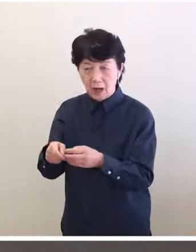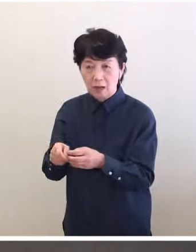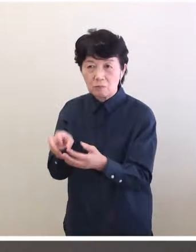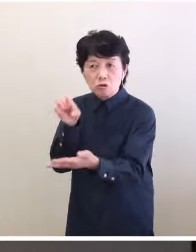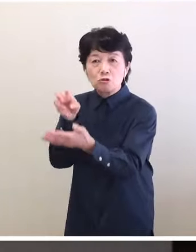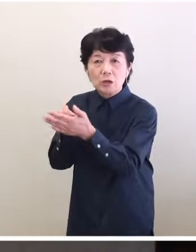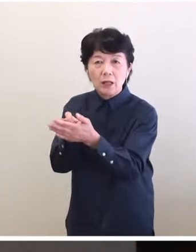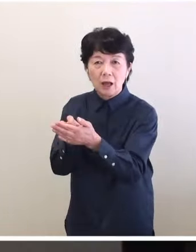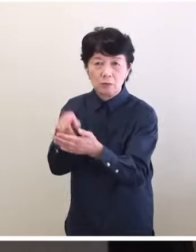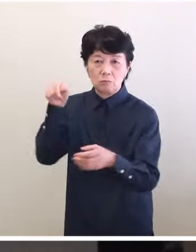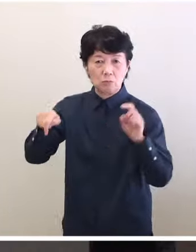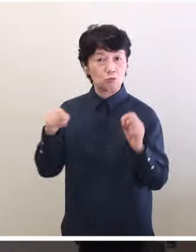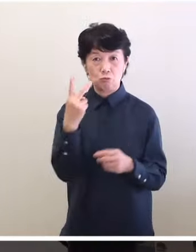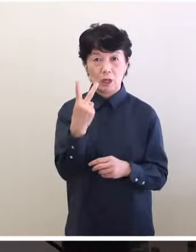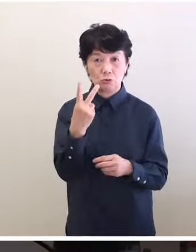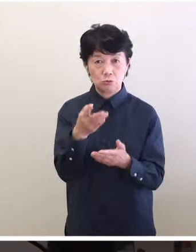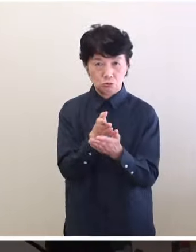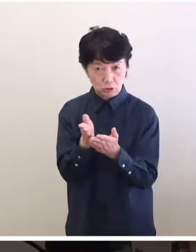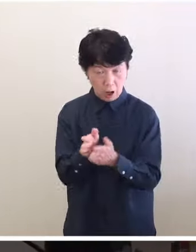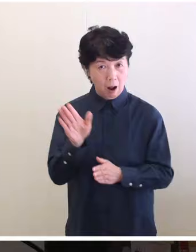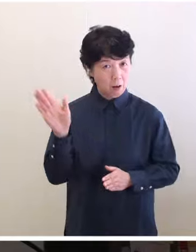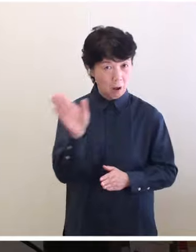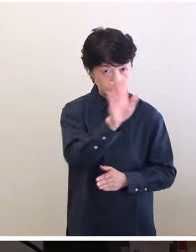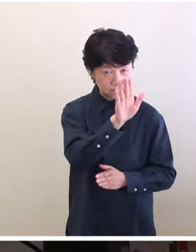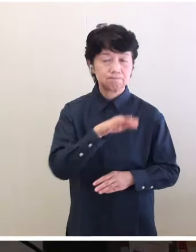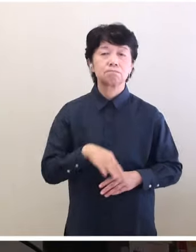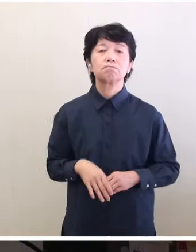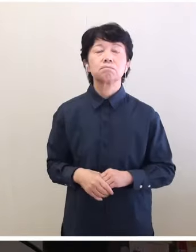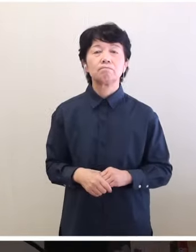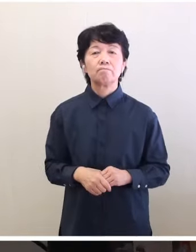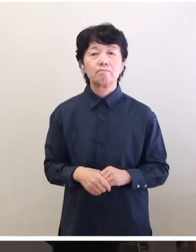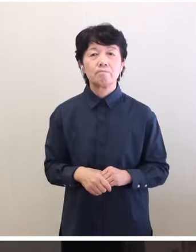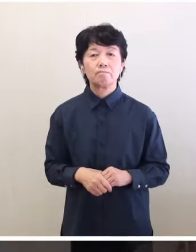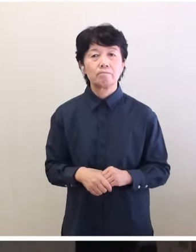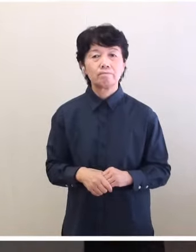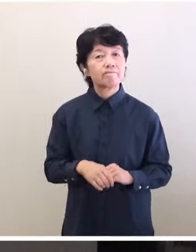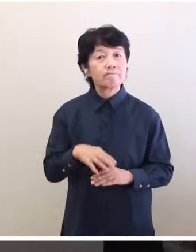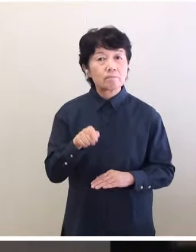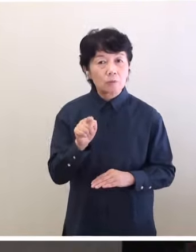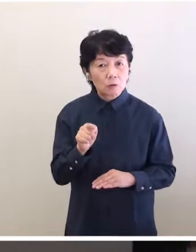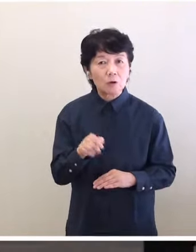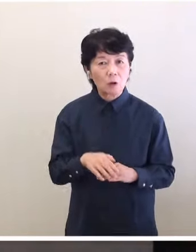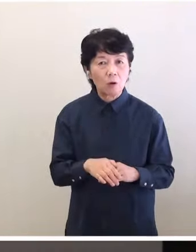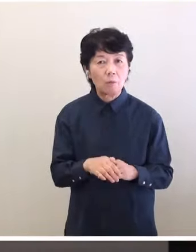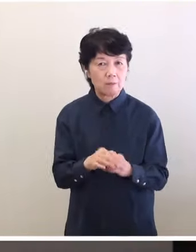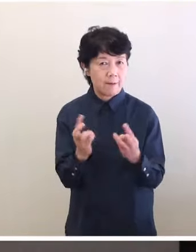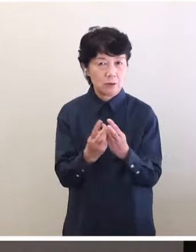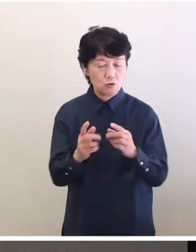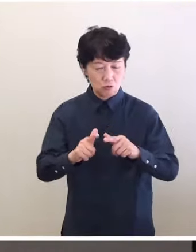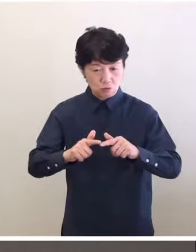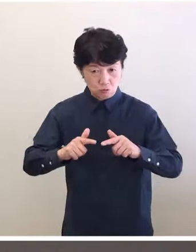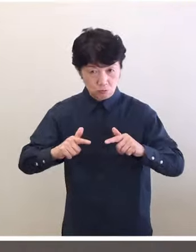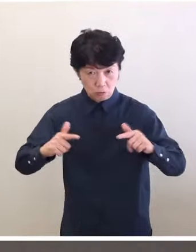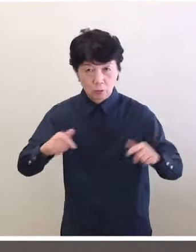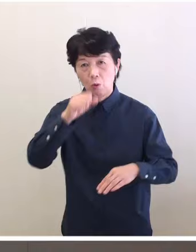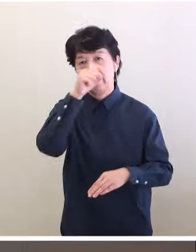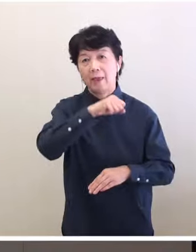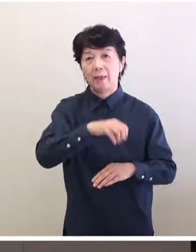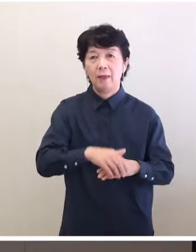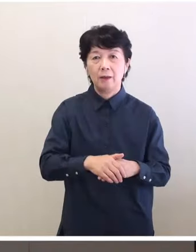ラが両方あるということです。でこれをさらに増やすことにしておりま